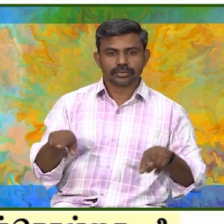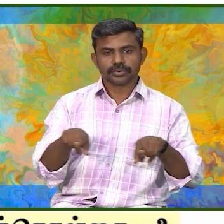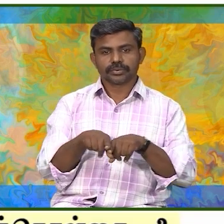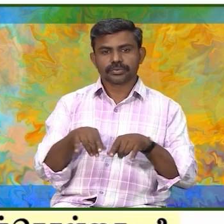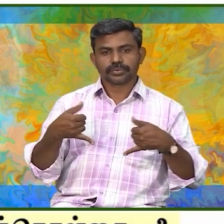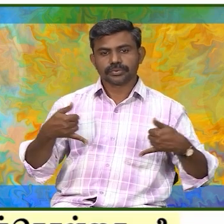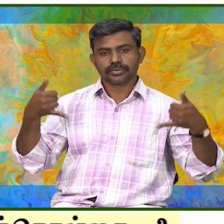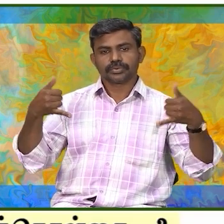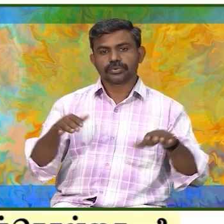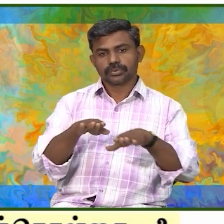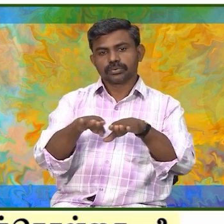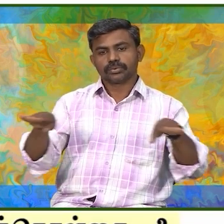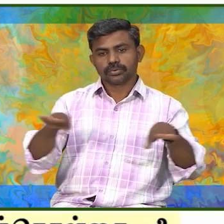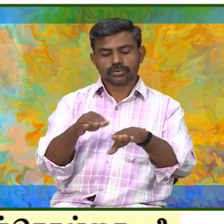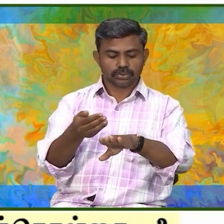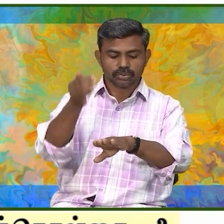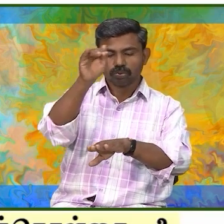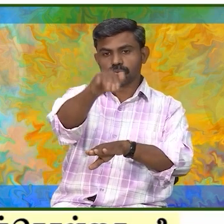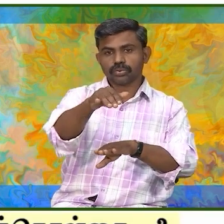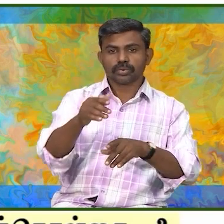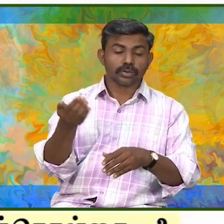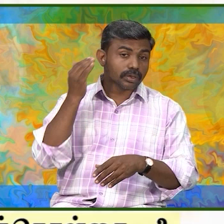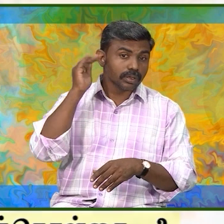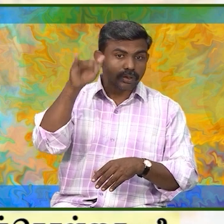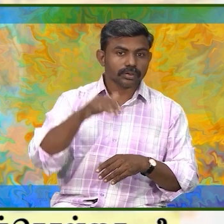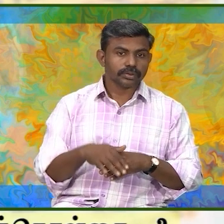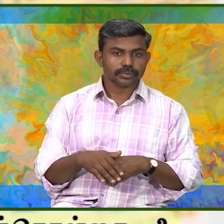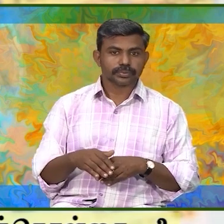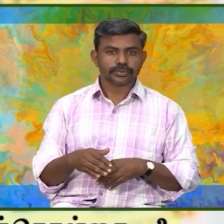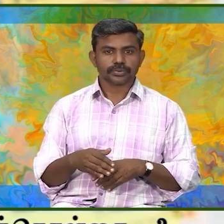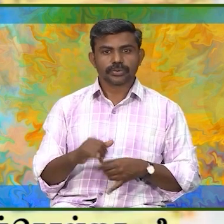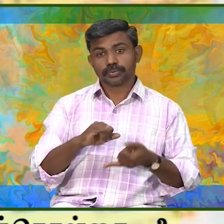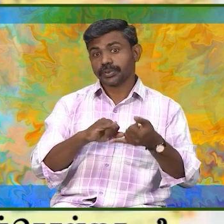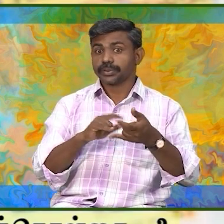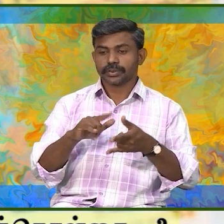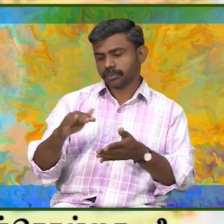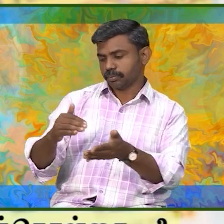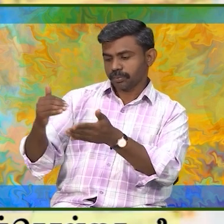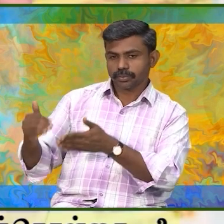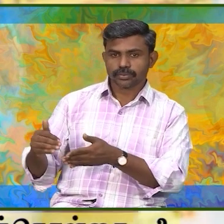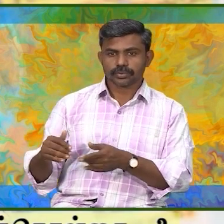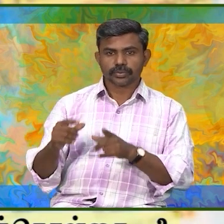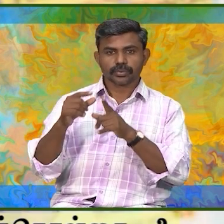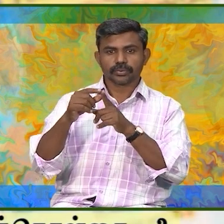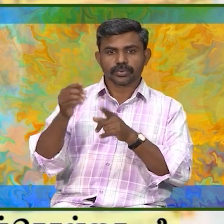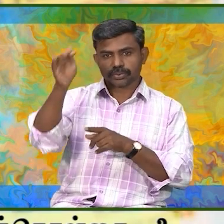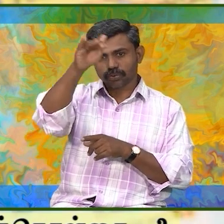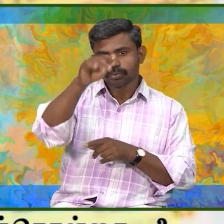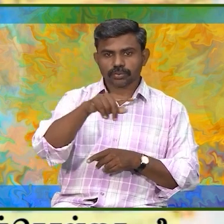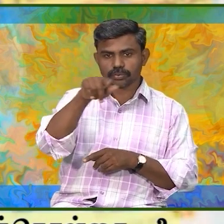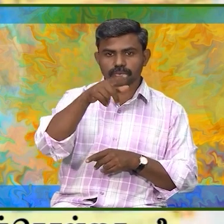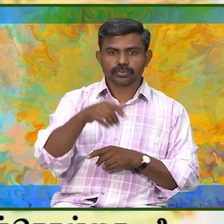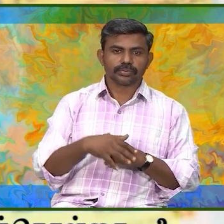நம்மளுடைய இந்தியாவும் பரஸ்பர உள்நாட்டு விவகாரங்களில் தலையிடாது. உதாரணத்துக்கு இலங்கையில் ஒரு பிரச்சனை நடக்குது, பாகிஸ்தானில் உள்நாட்டில் ஒரு